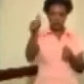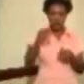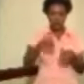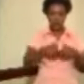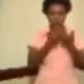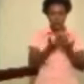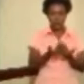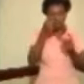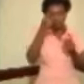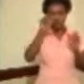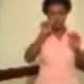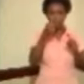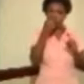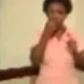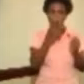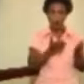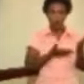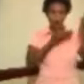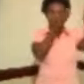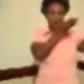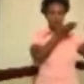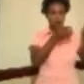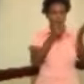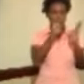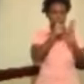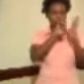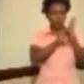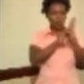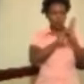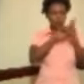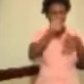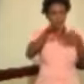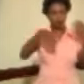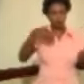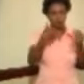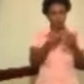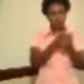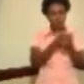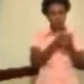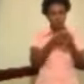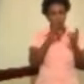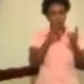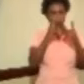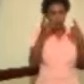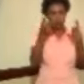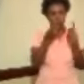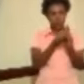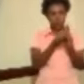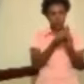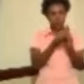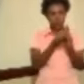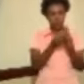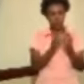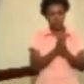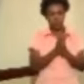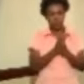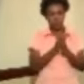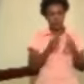présence de l'État sur tout le territoire national. Et donc, dans ce sens, quels sont les moyens